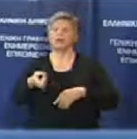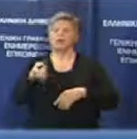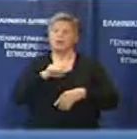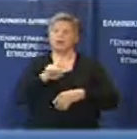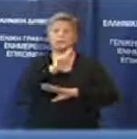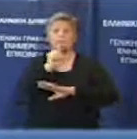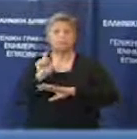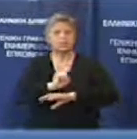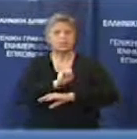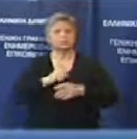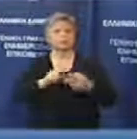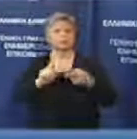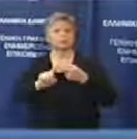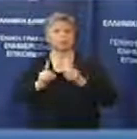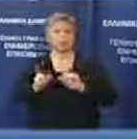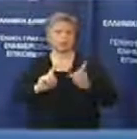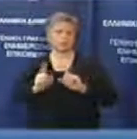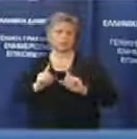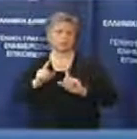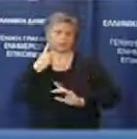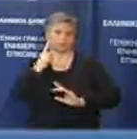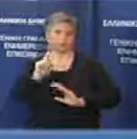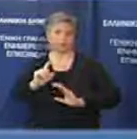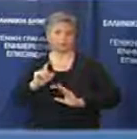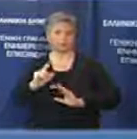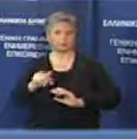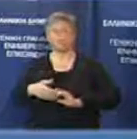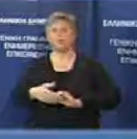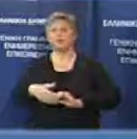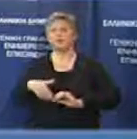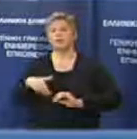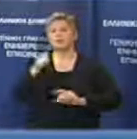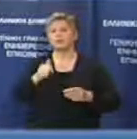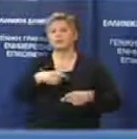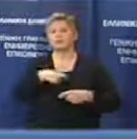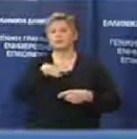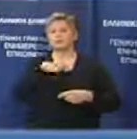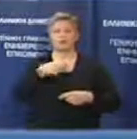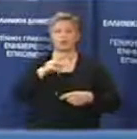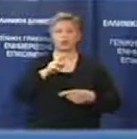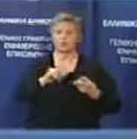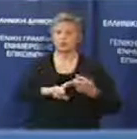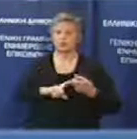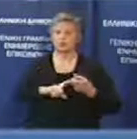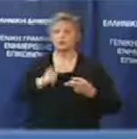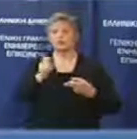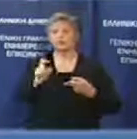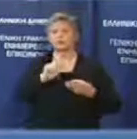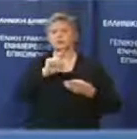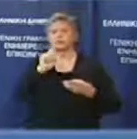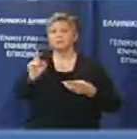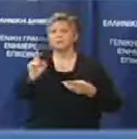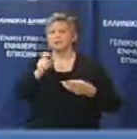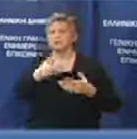πιθανόν να υπάρξουν συναντήσεις. Και με τον κύριο Ρούτε πιθανό να έχει και μία επαφή